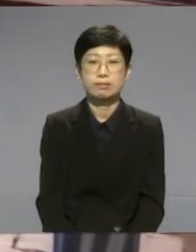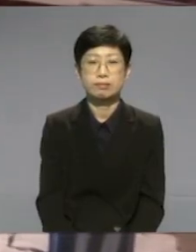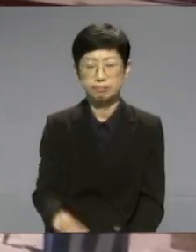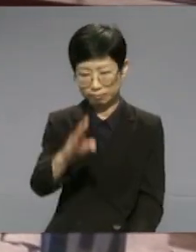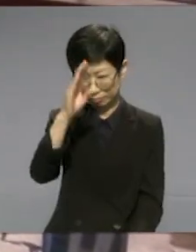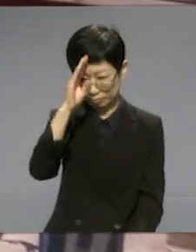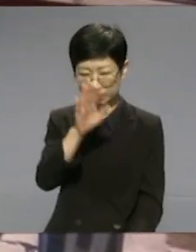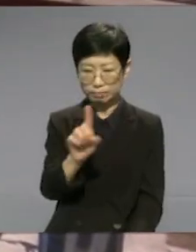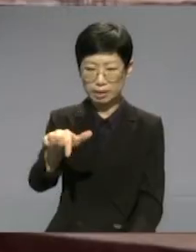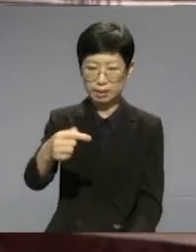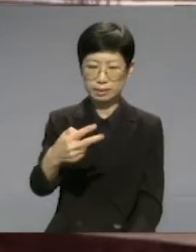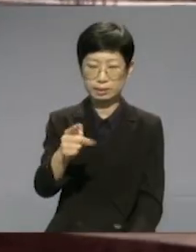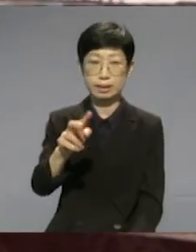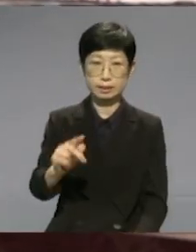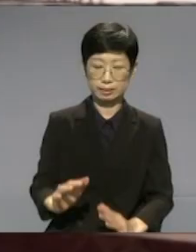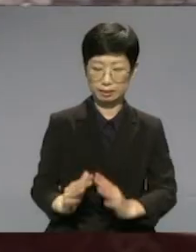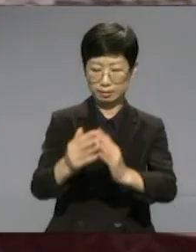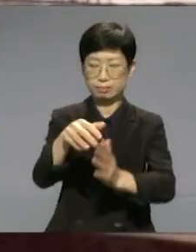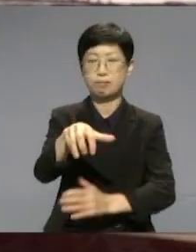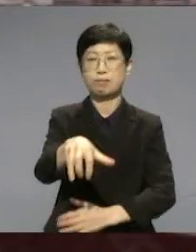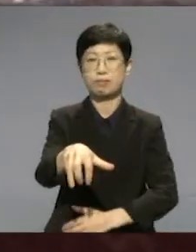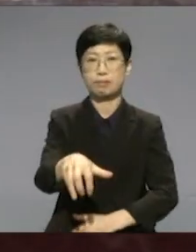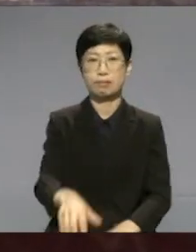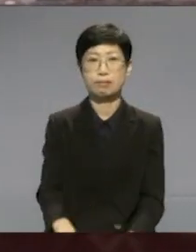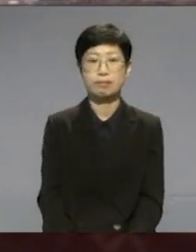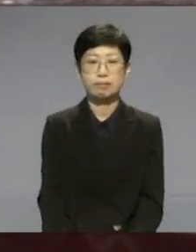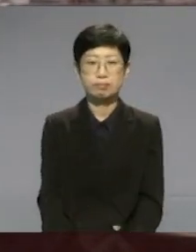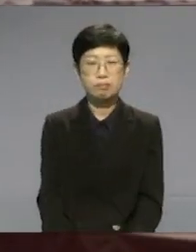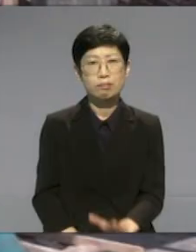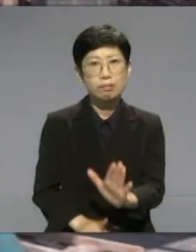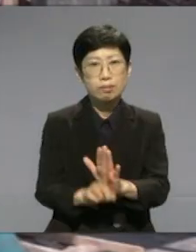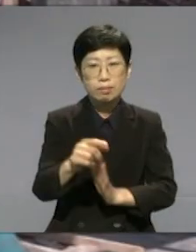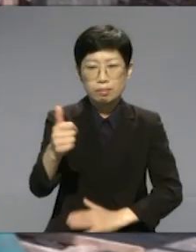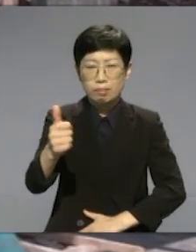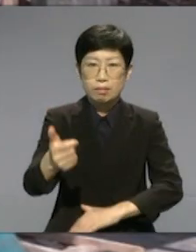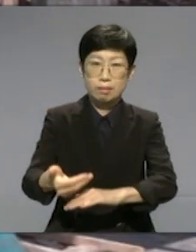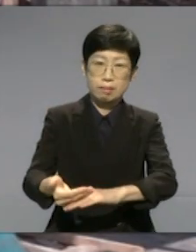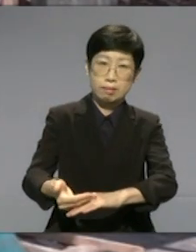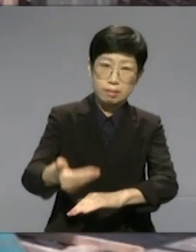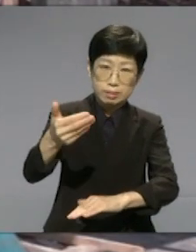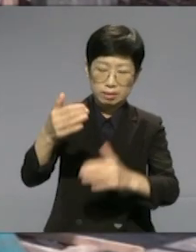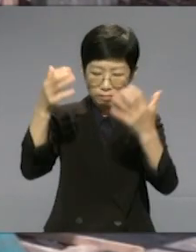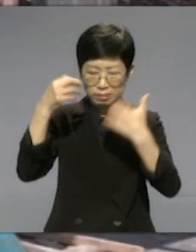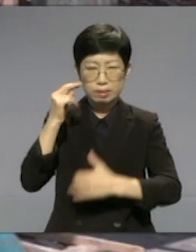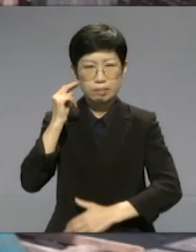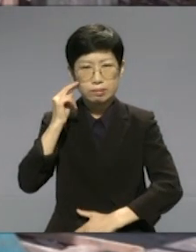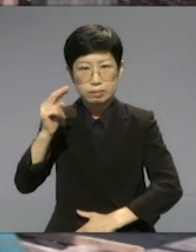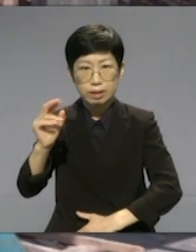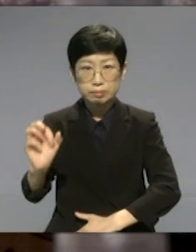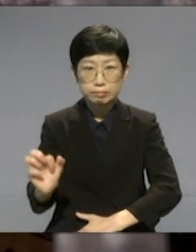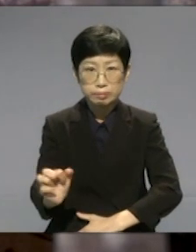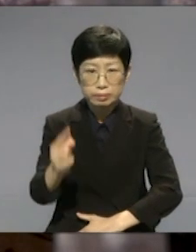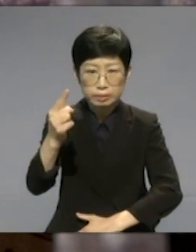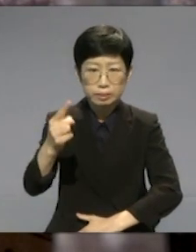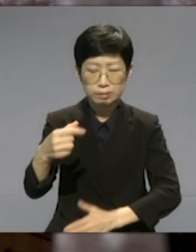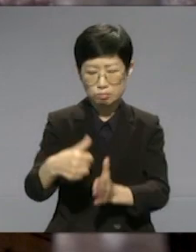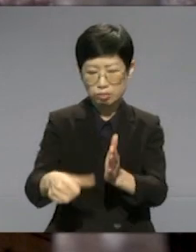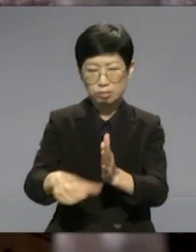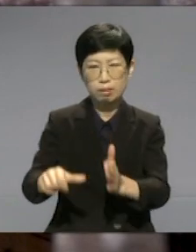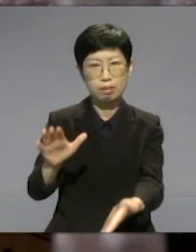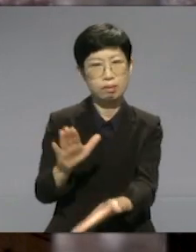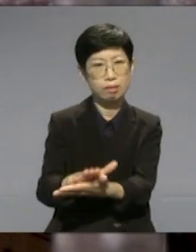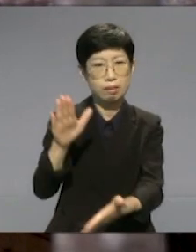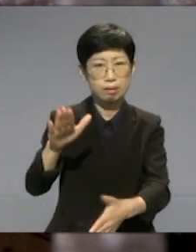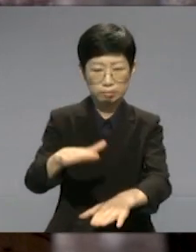이라크 바그다드의 한 건설 현장입니다. 섭씨 50도가 넘는 폭염이 건축 자재를 달고 만지는 것조차